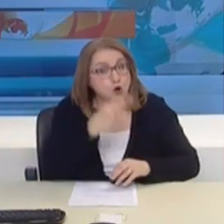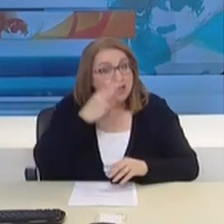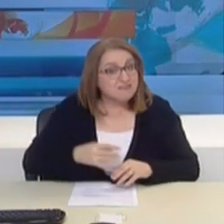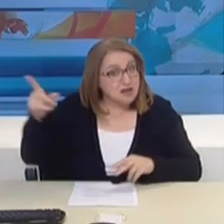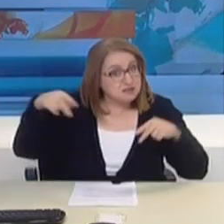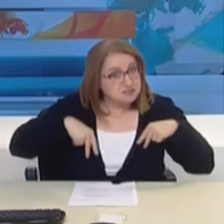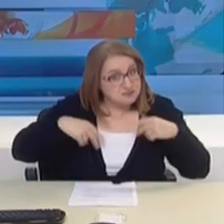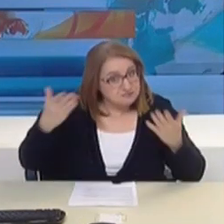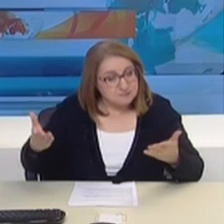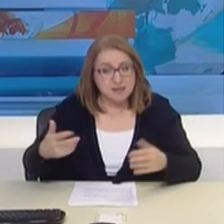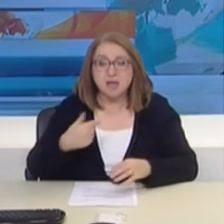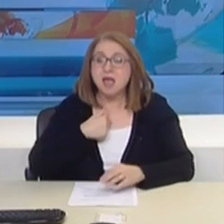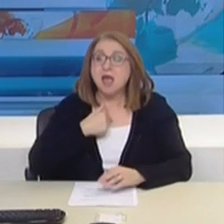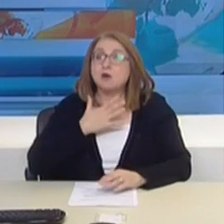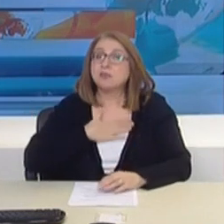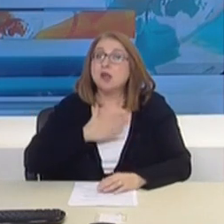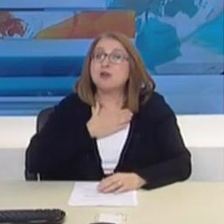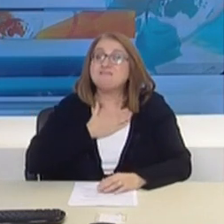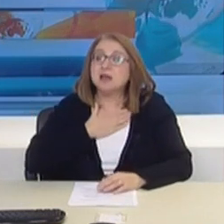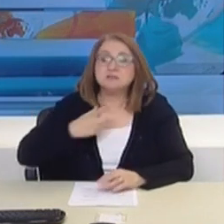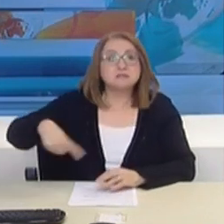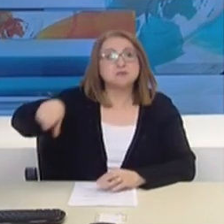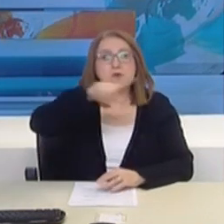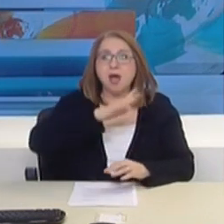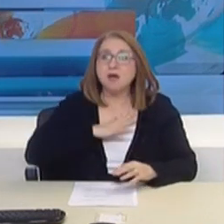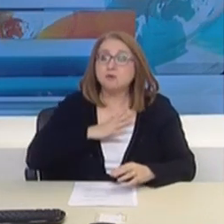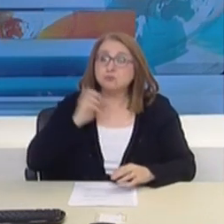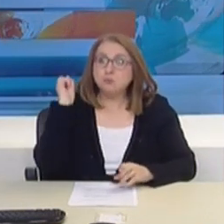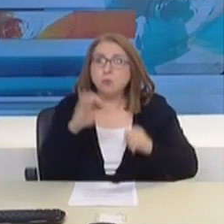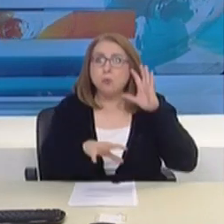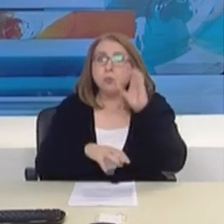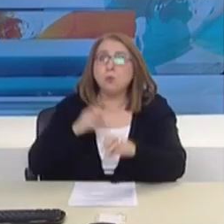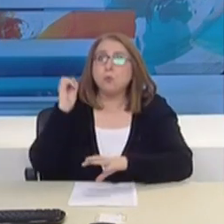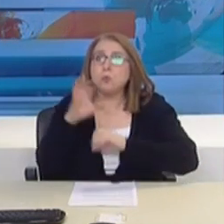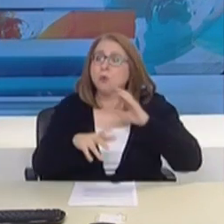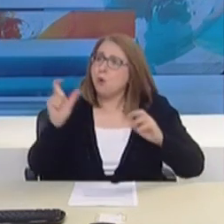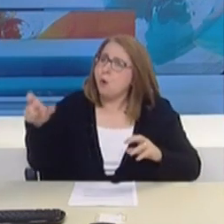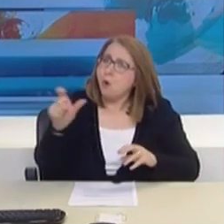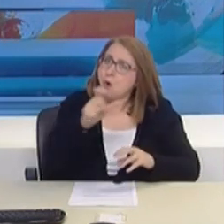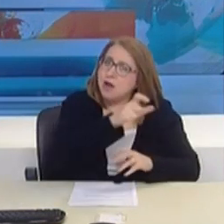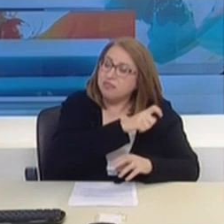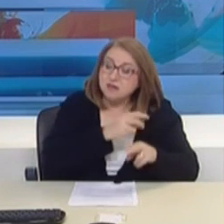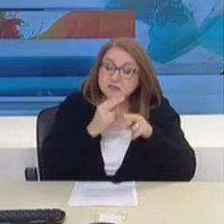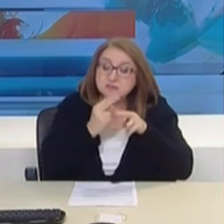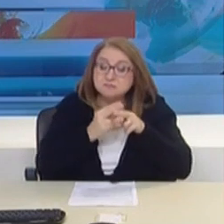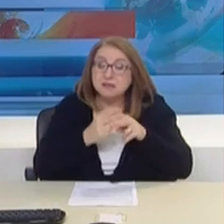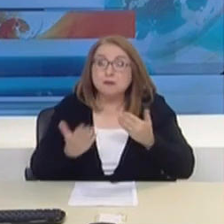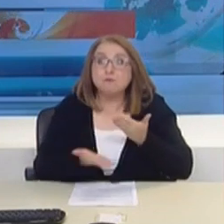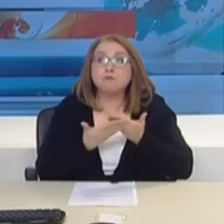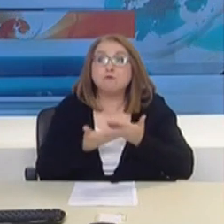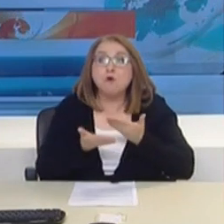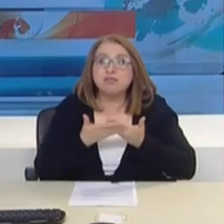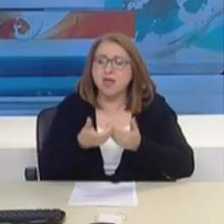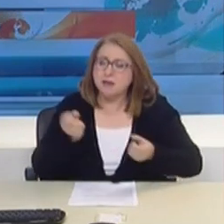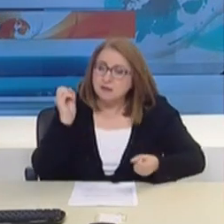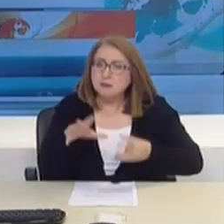ευχαριστήσω τους δωρητές οι οποίοι διαρκώς προσφέρουν ο καθένας τη δική του σημαντική βοήθεια στο Εθνικό